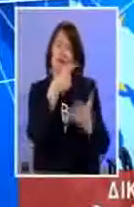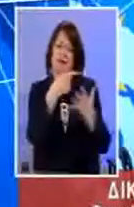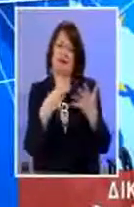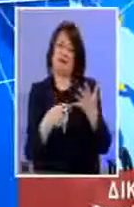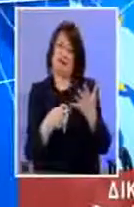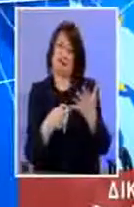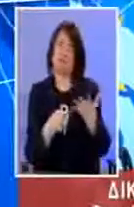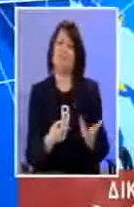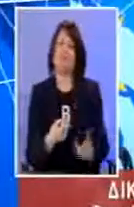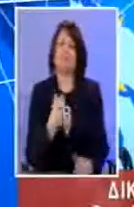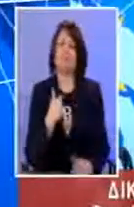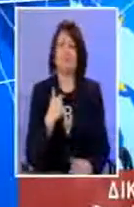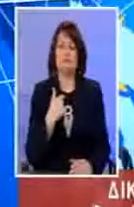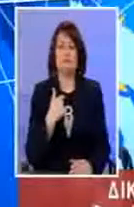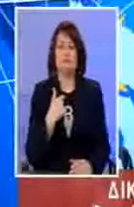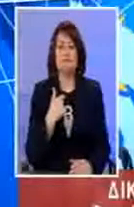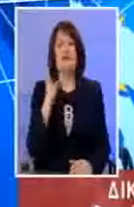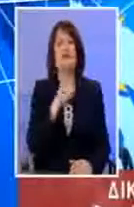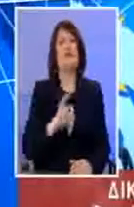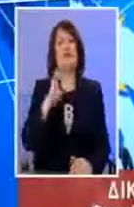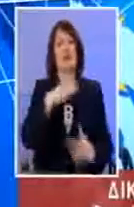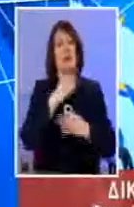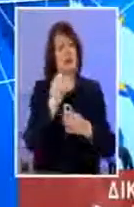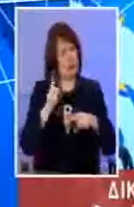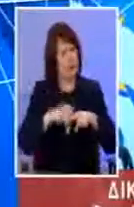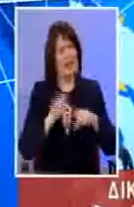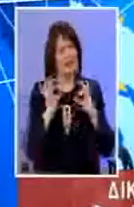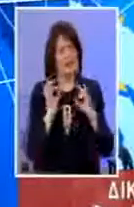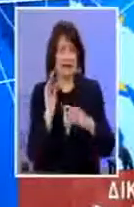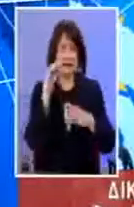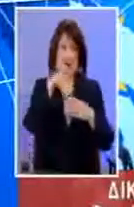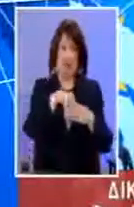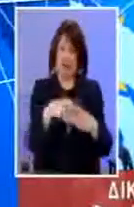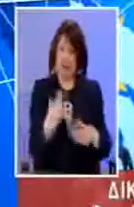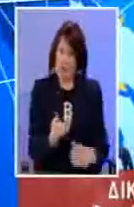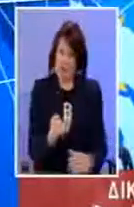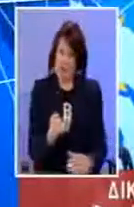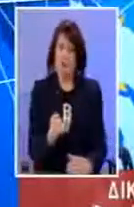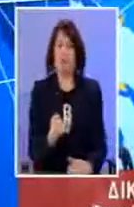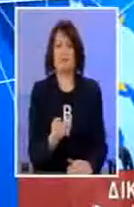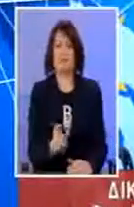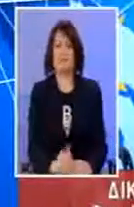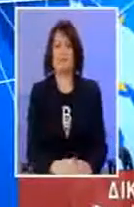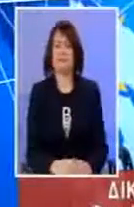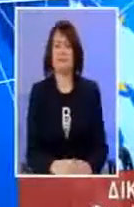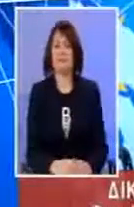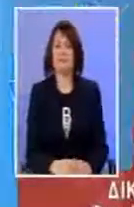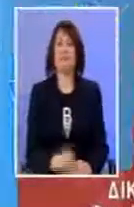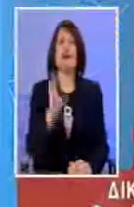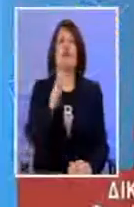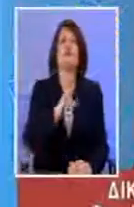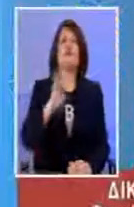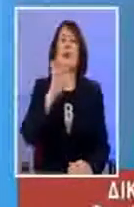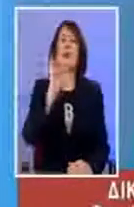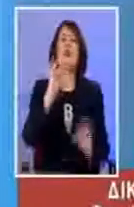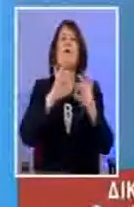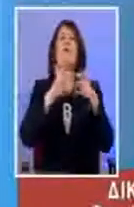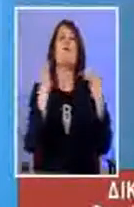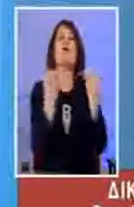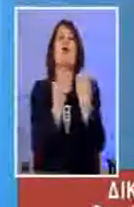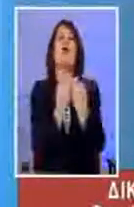στα οποία συμμετέχουν από όλη την Ευρώπη και από την Ελλάδα φυσικά. Υπάρχει το Ευρωπαϊκό Φόρουμ Αναπηρίας,